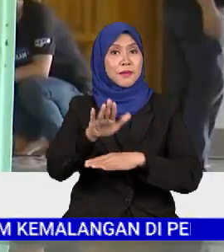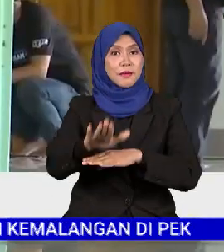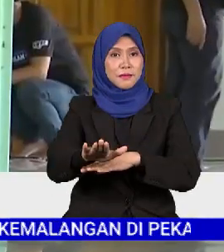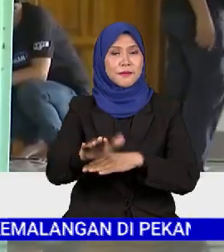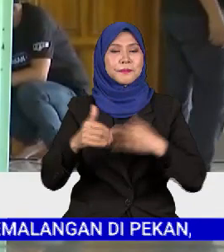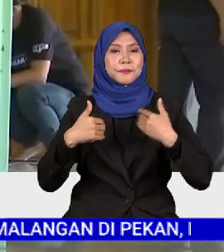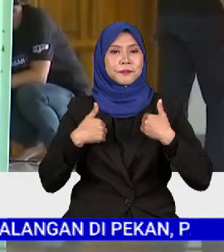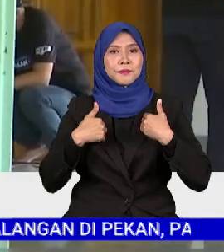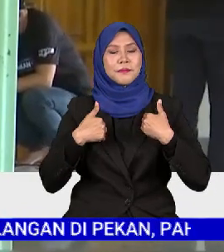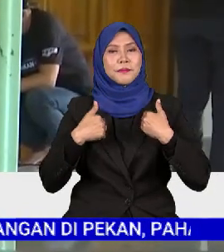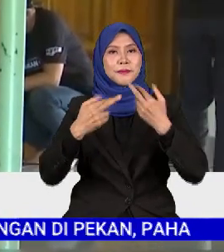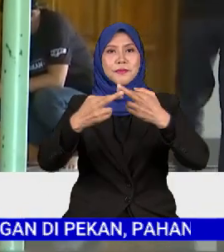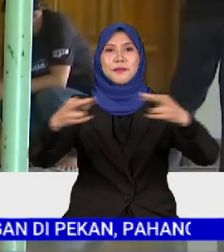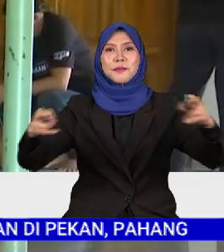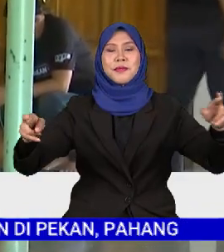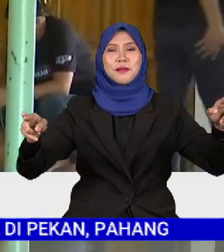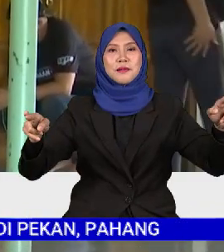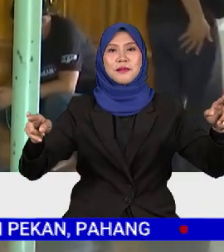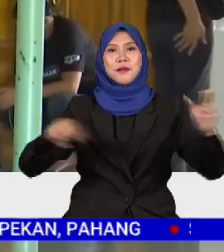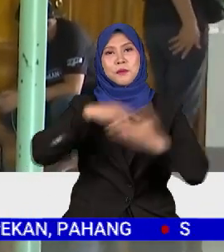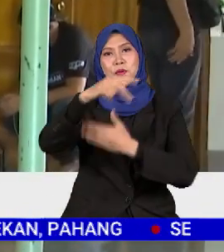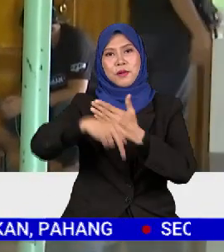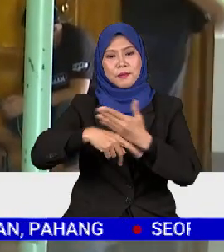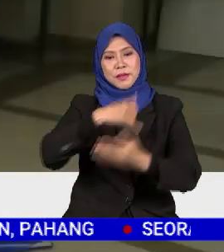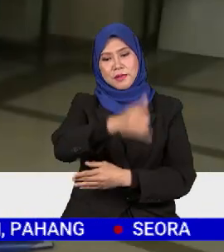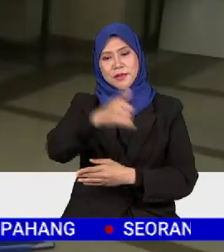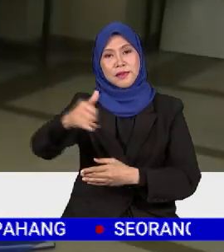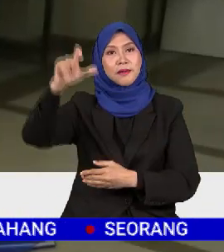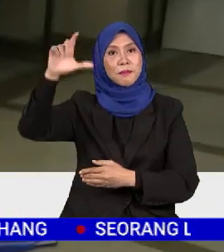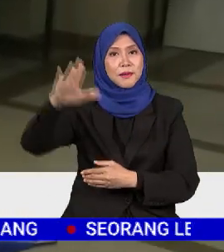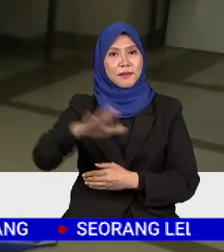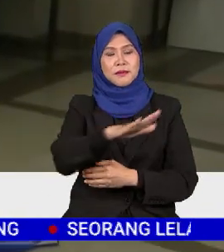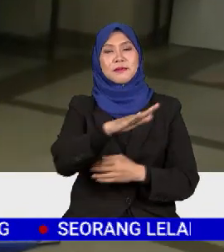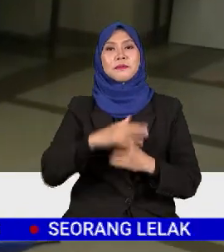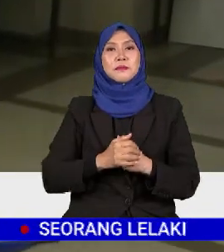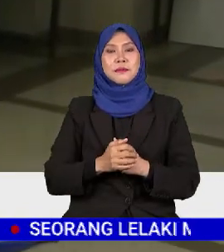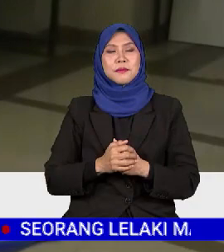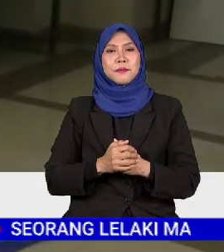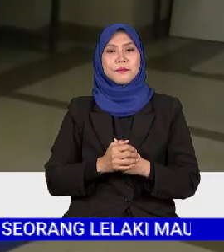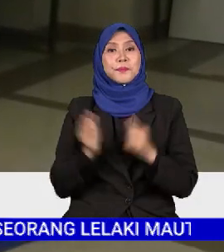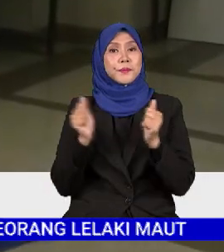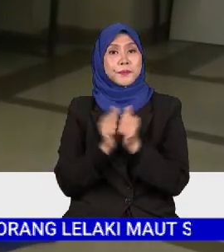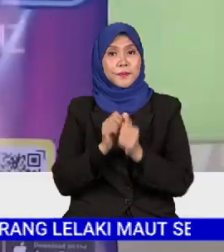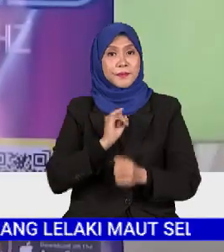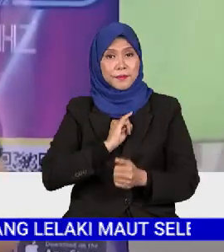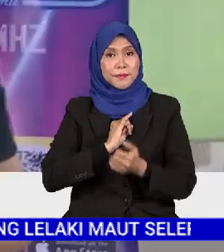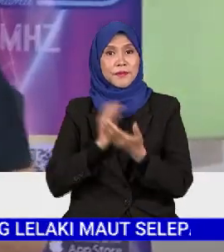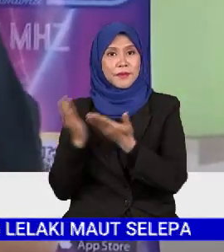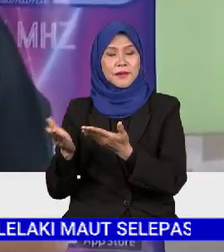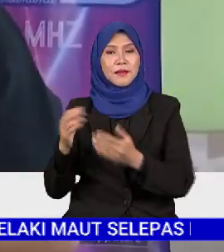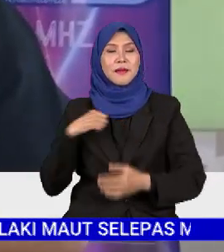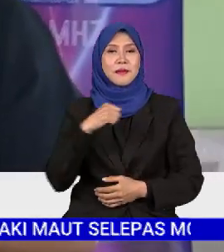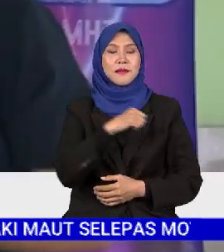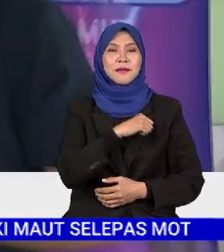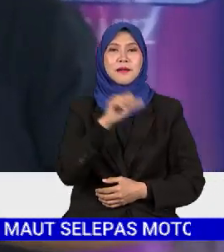berlangsung majlis peresmian untuk program Jelajah Ramadan untuk kali ini. Dan petang ini bersama-sama dengan saya ketika ini, Ahli Dewan